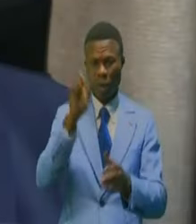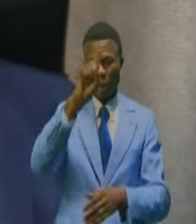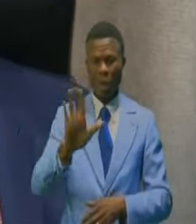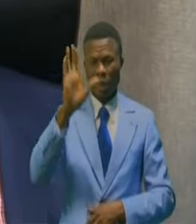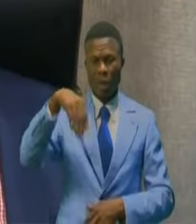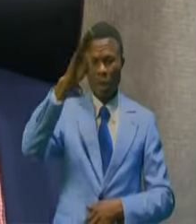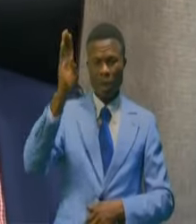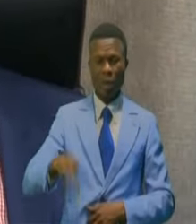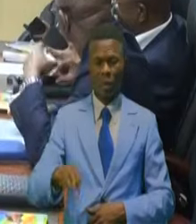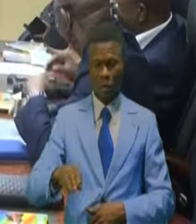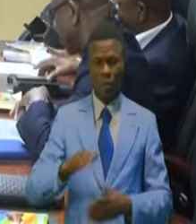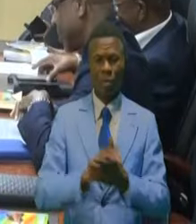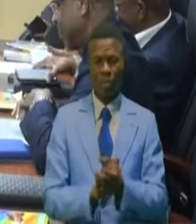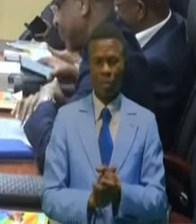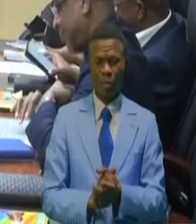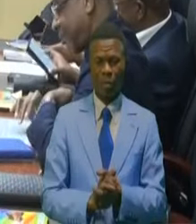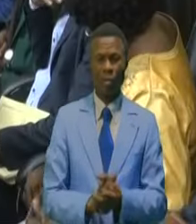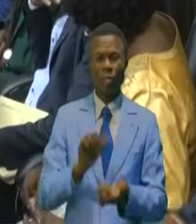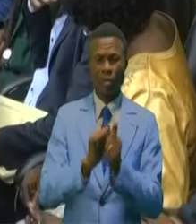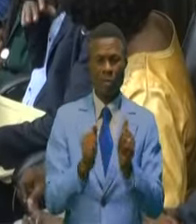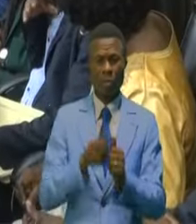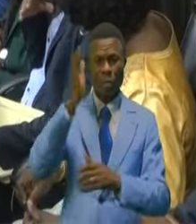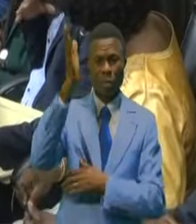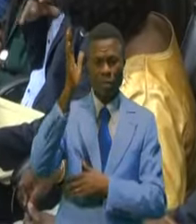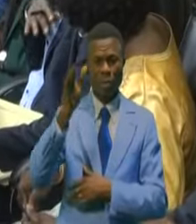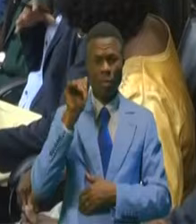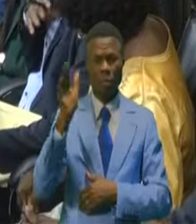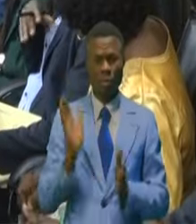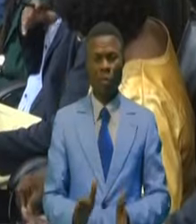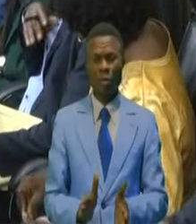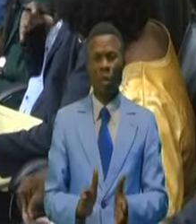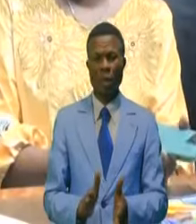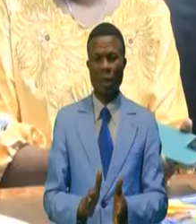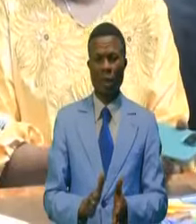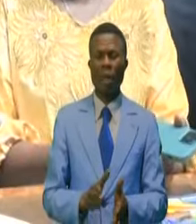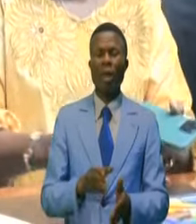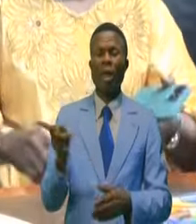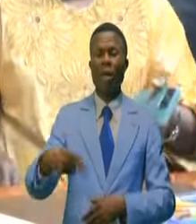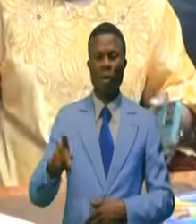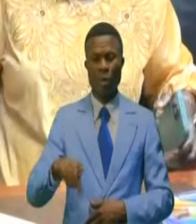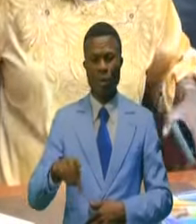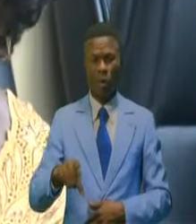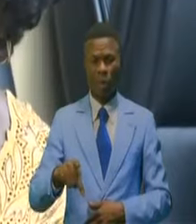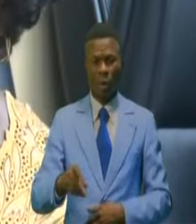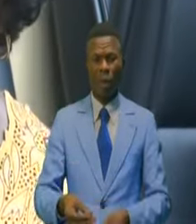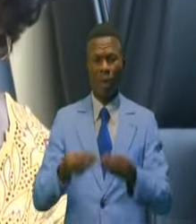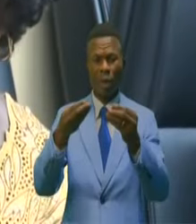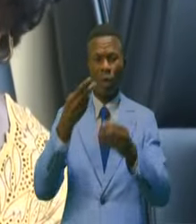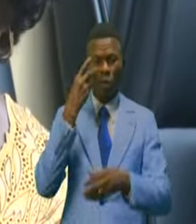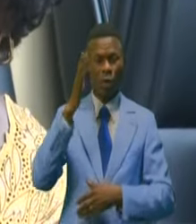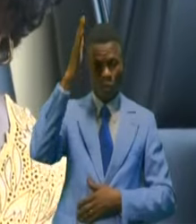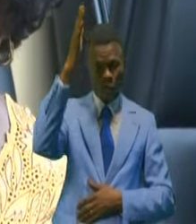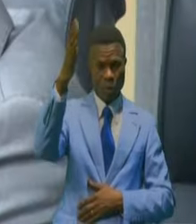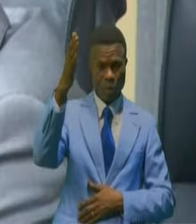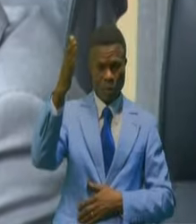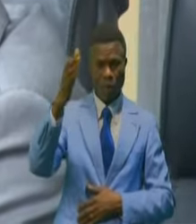108,35%. En présentiel et par visioconférence, les directeurs centraux et provinciaux ont également évoqué les perspectives